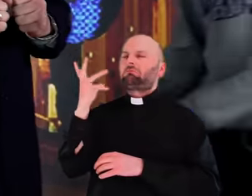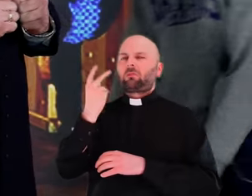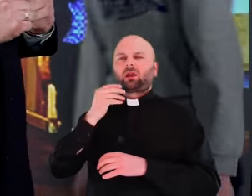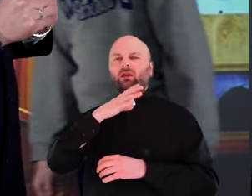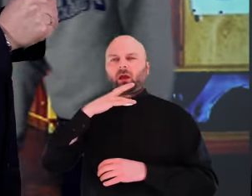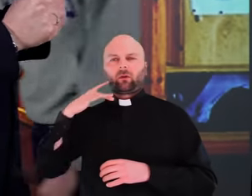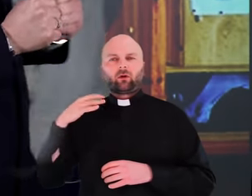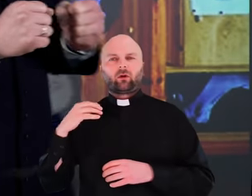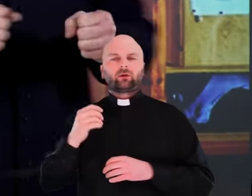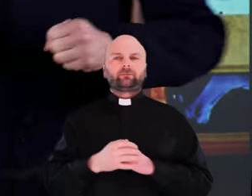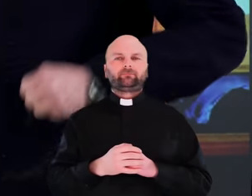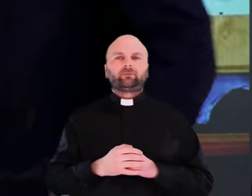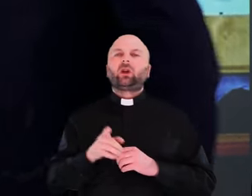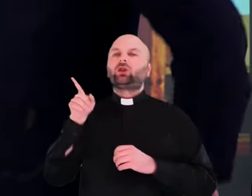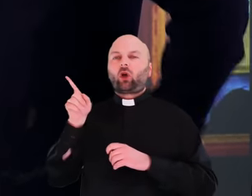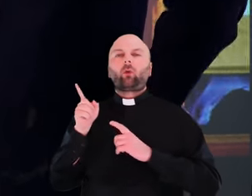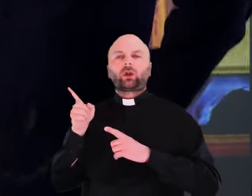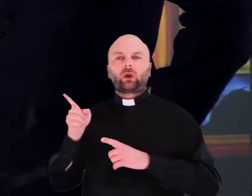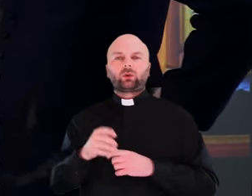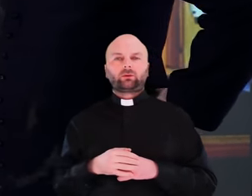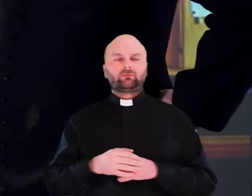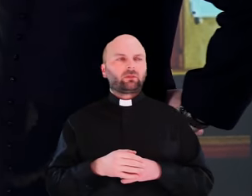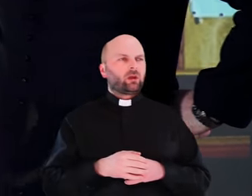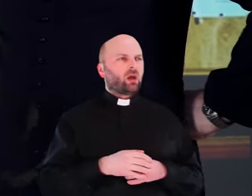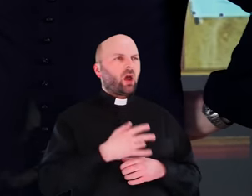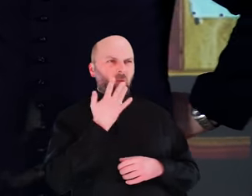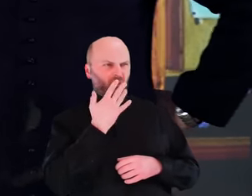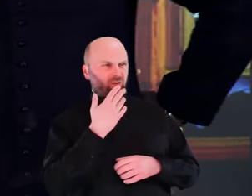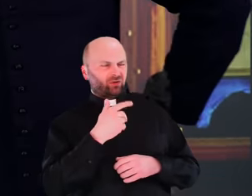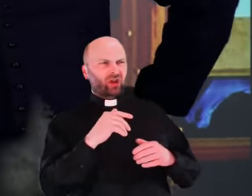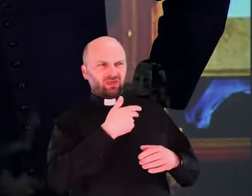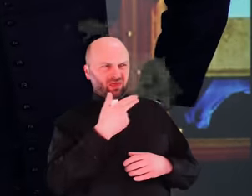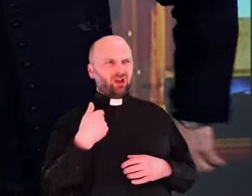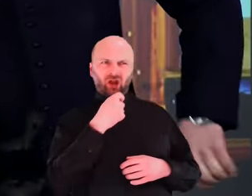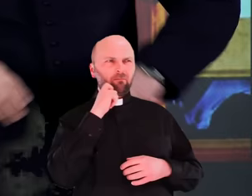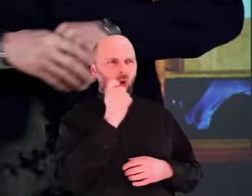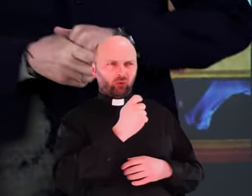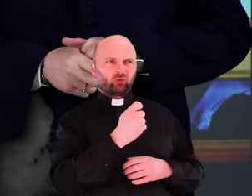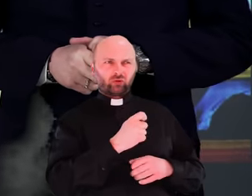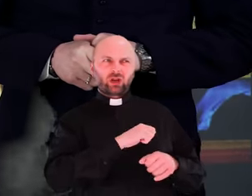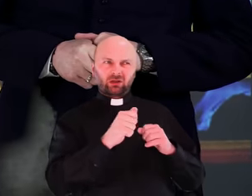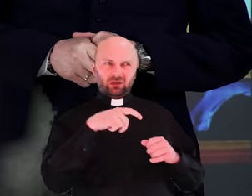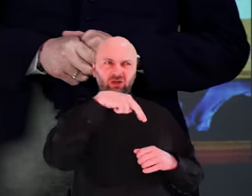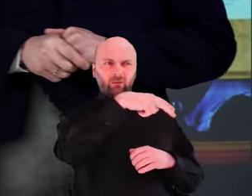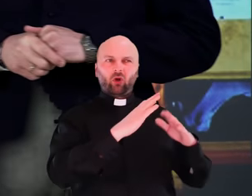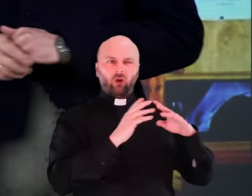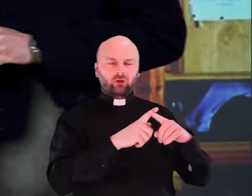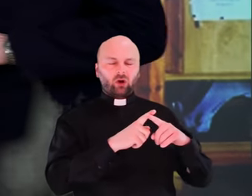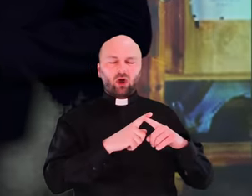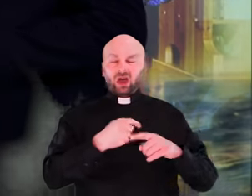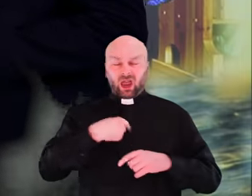Ej, nie mówcie, że nasza podróż jest do kościoła. Przecież ja myślałem, że to będzie jakaś przygoda,